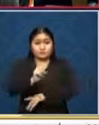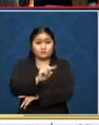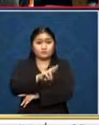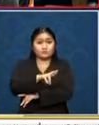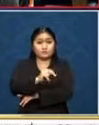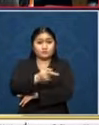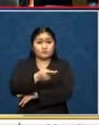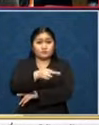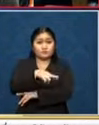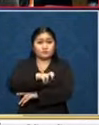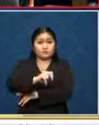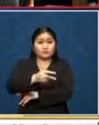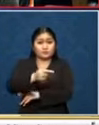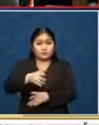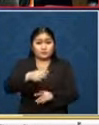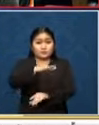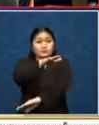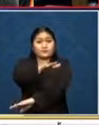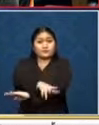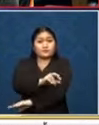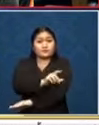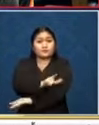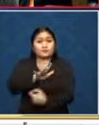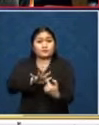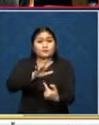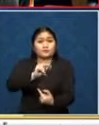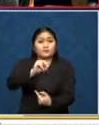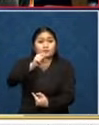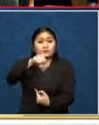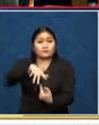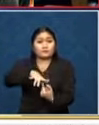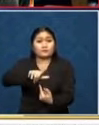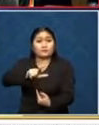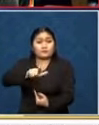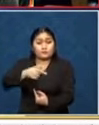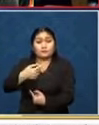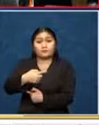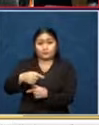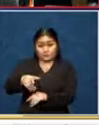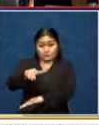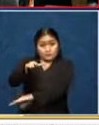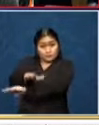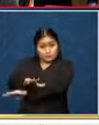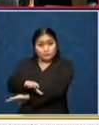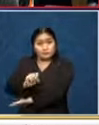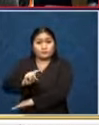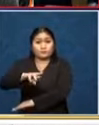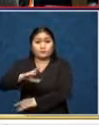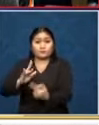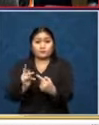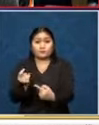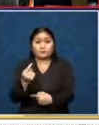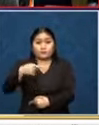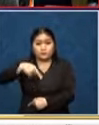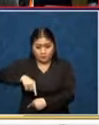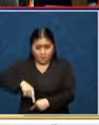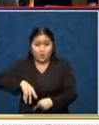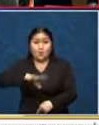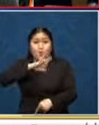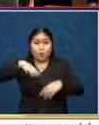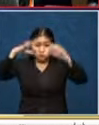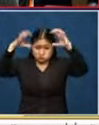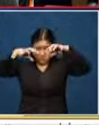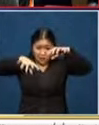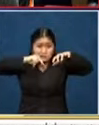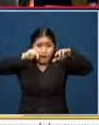แยกราซานไปจนถึงสี่แยกสรีเทภาเมื่อมีฝนตกน้ำบริเวณดังกล่าวจะมีน้ำท่วมสูงหนักมากถึง